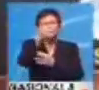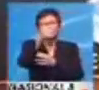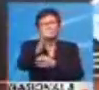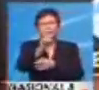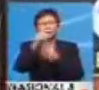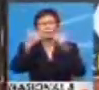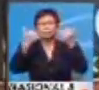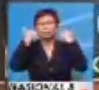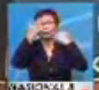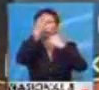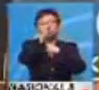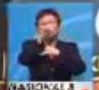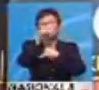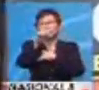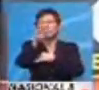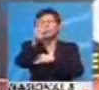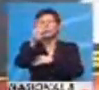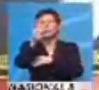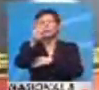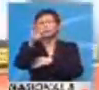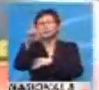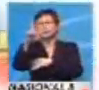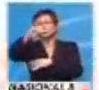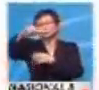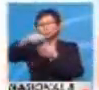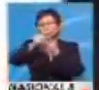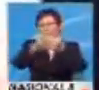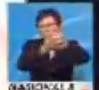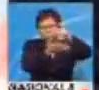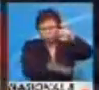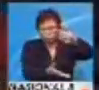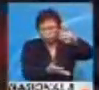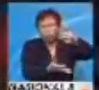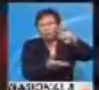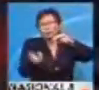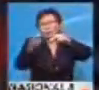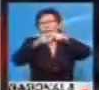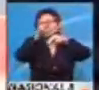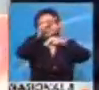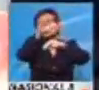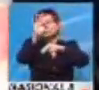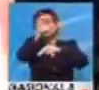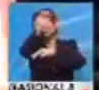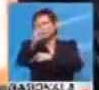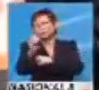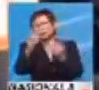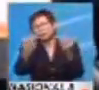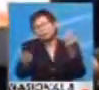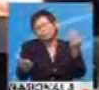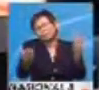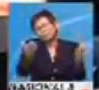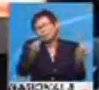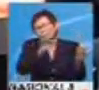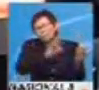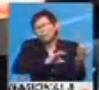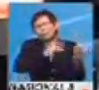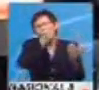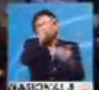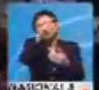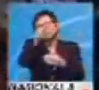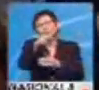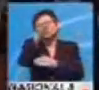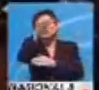esc pasaran 17 per bulan 41 juta Ringgit dibutuhkan peningkatan 3900 dan dijangkau memanfaatkan